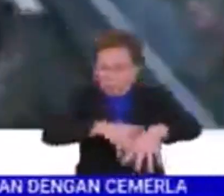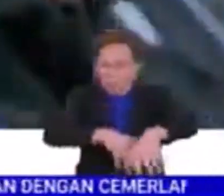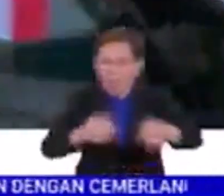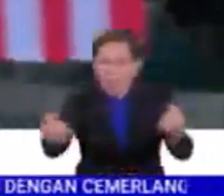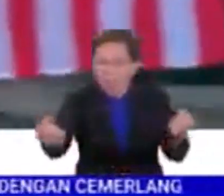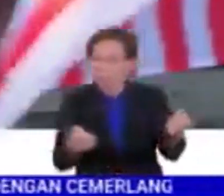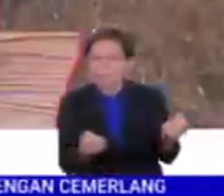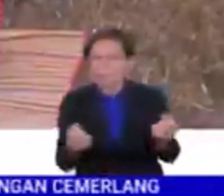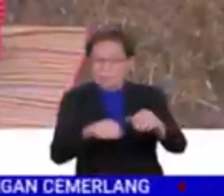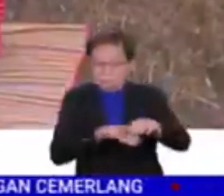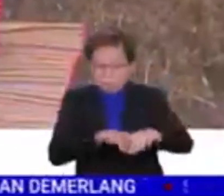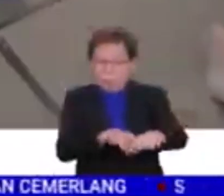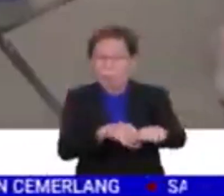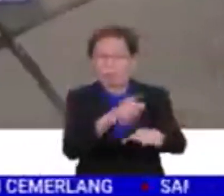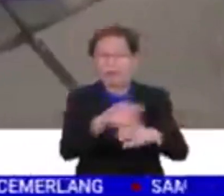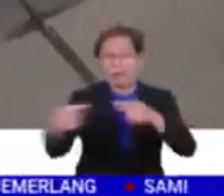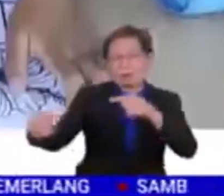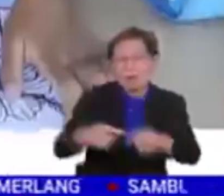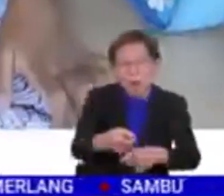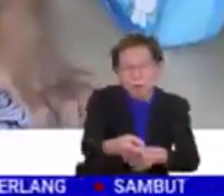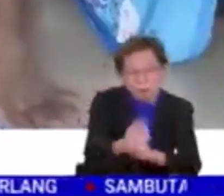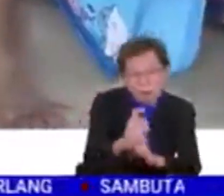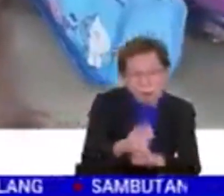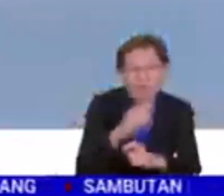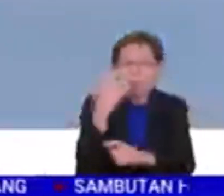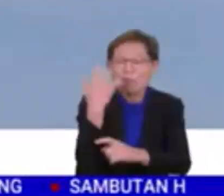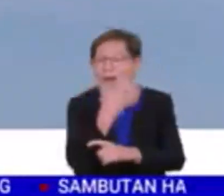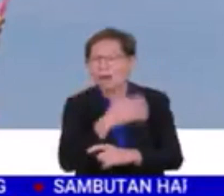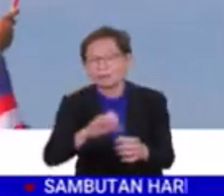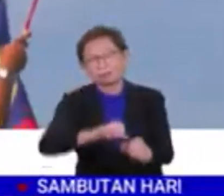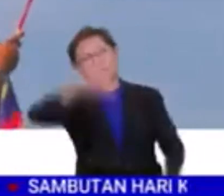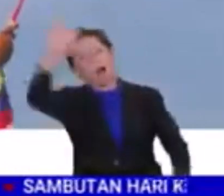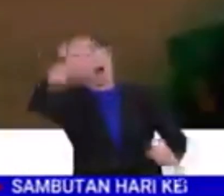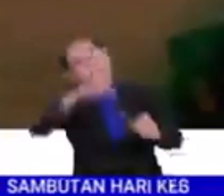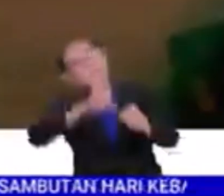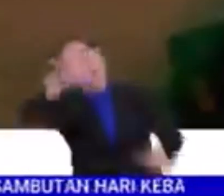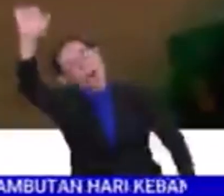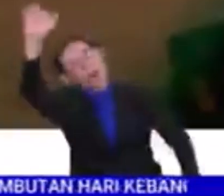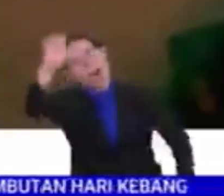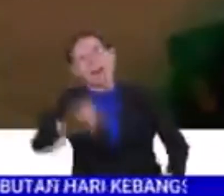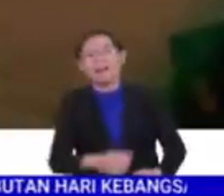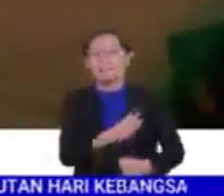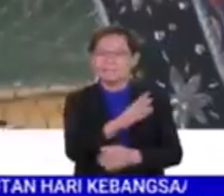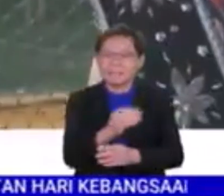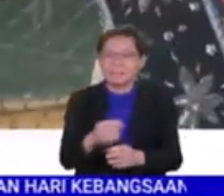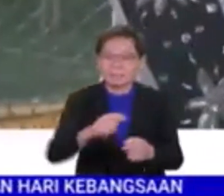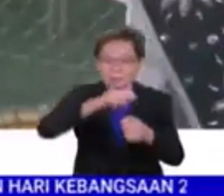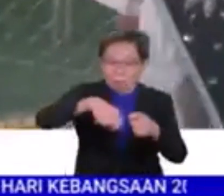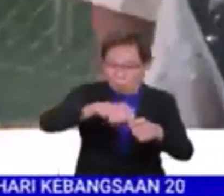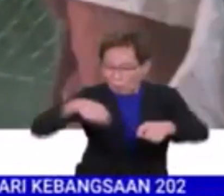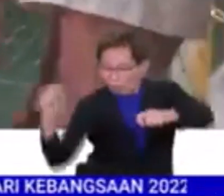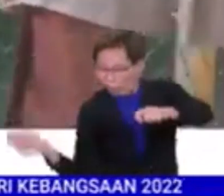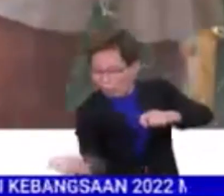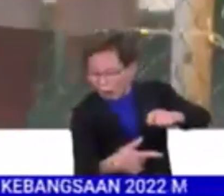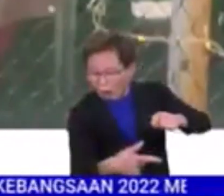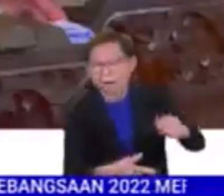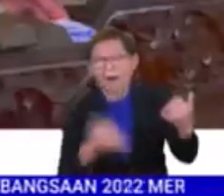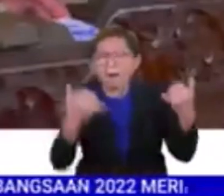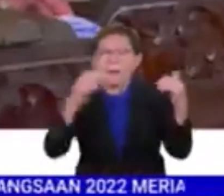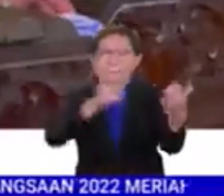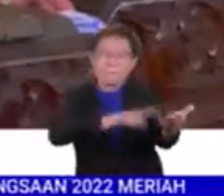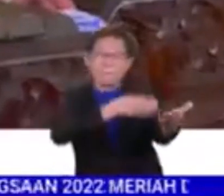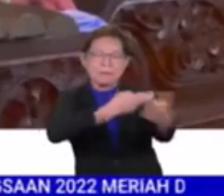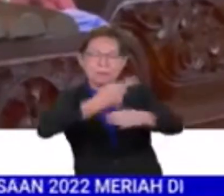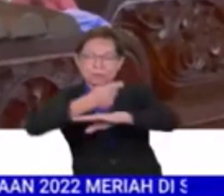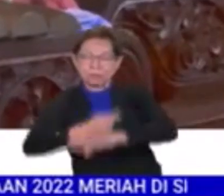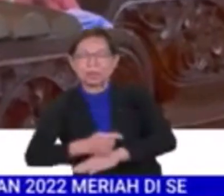berhias selain pertandingan memancing, mewarna, cabaran teh tarik, fesyen merdeka dan gasing. Program juga disediakan dengan persembahan muzik